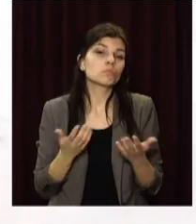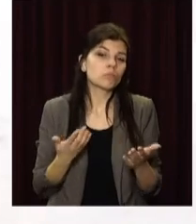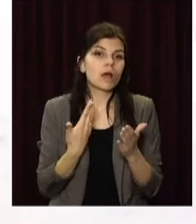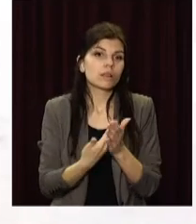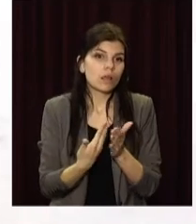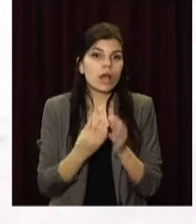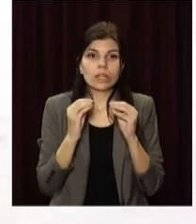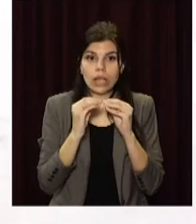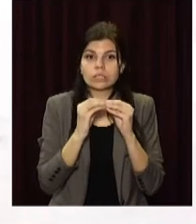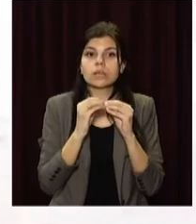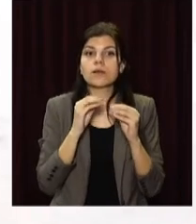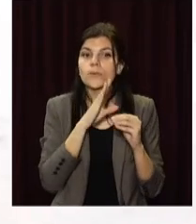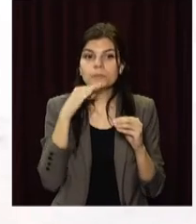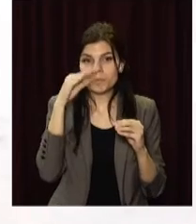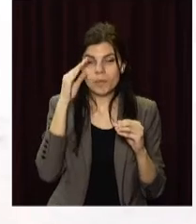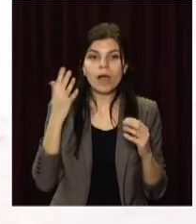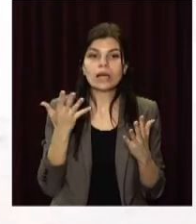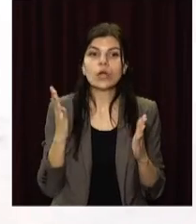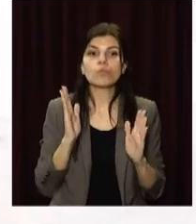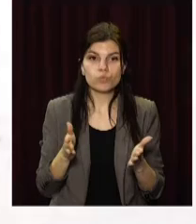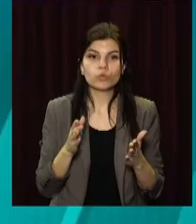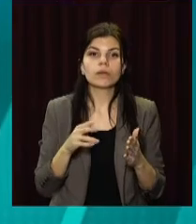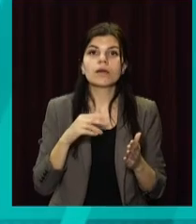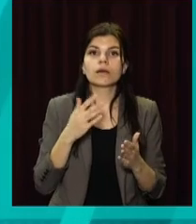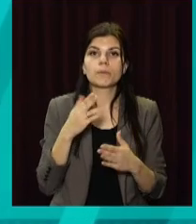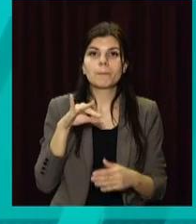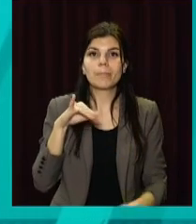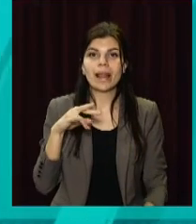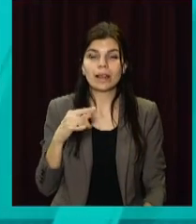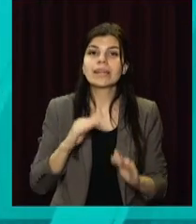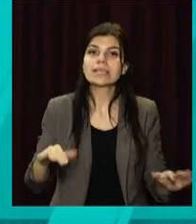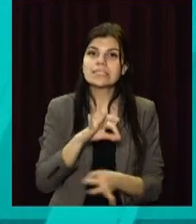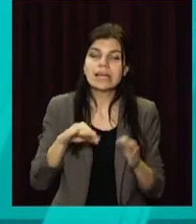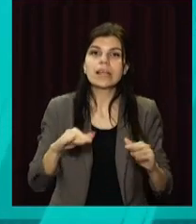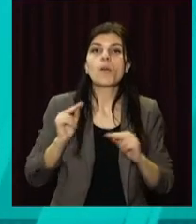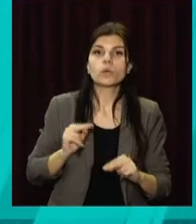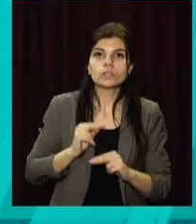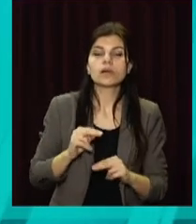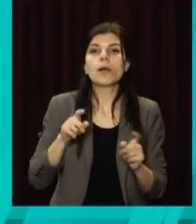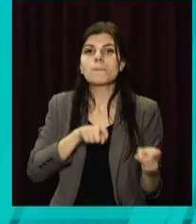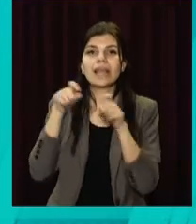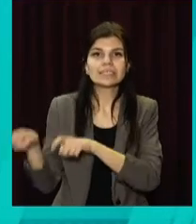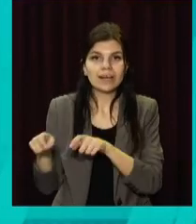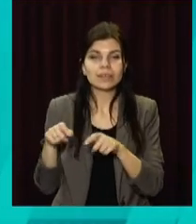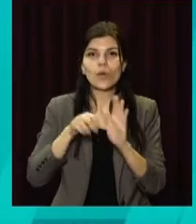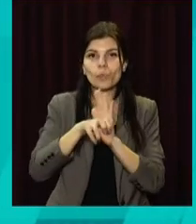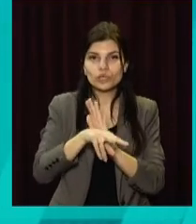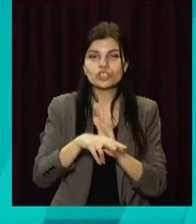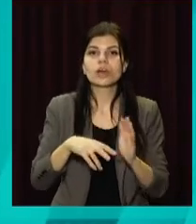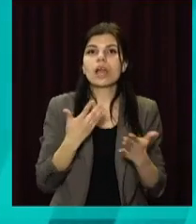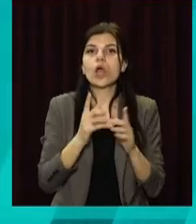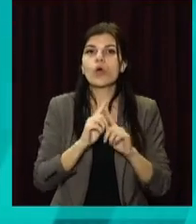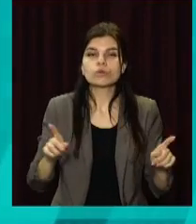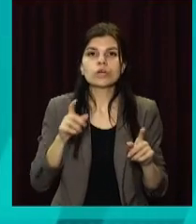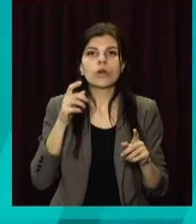десь 10, мабуть, батьків, які будуть мати пільгу. Діти-сироти, діти працівників, переселенці та ті, що мають особливі